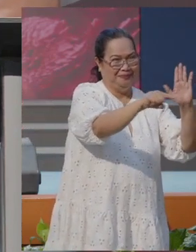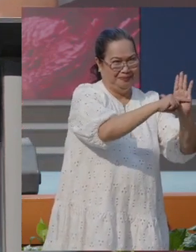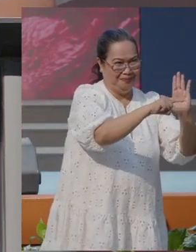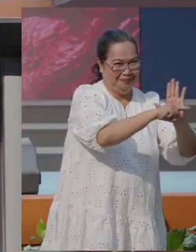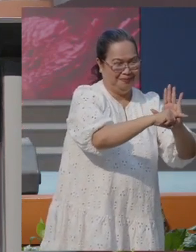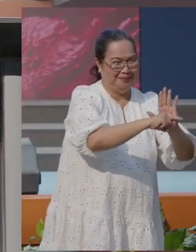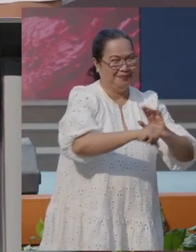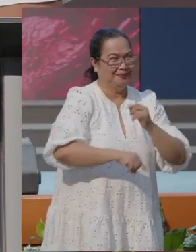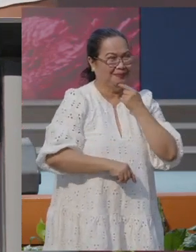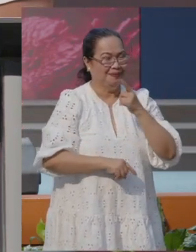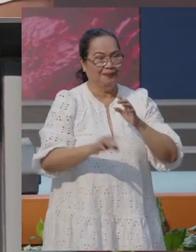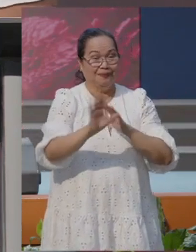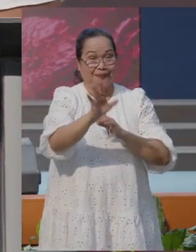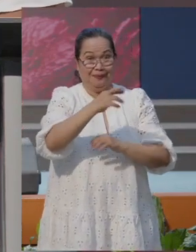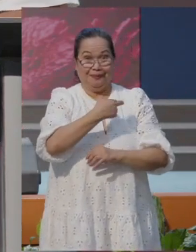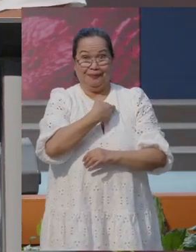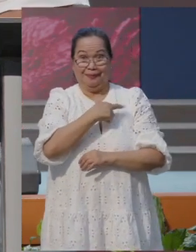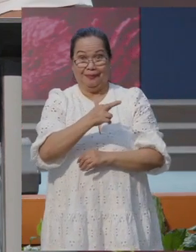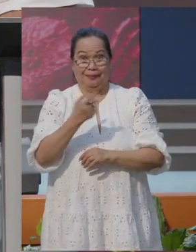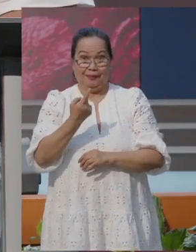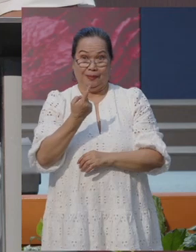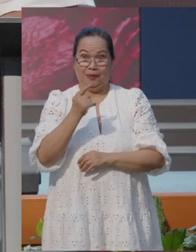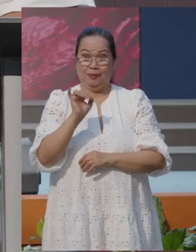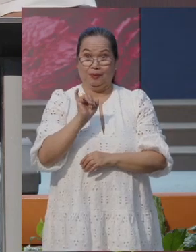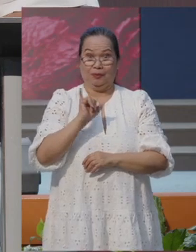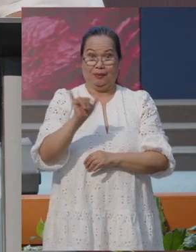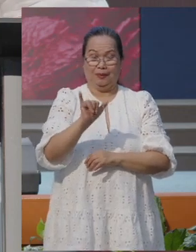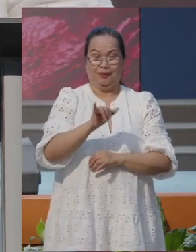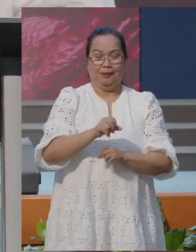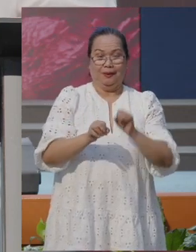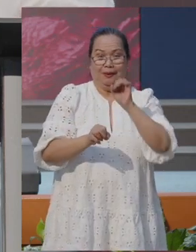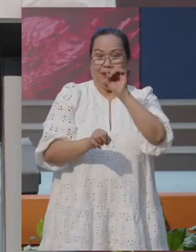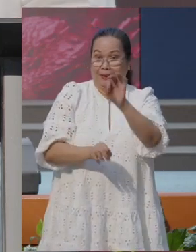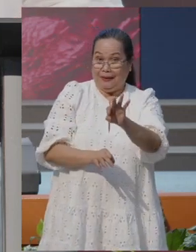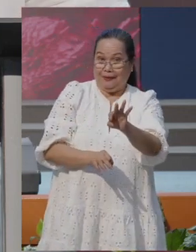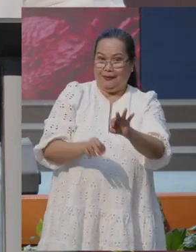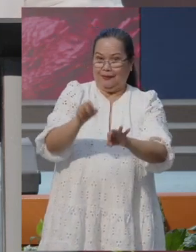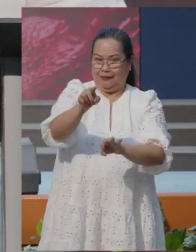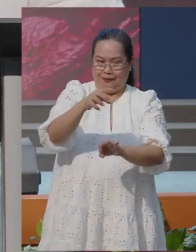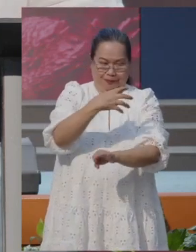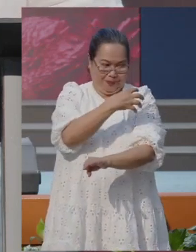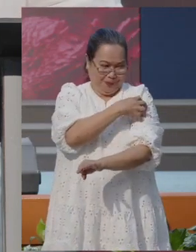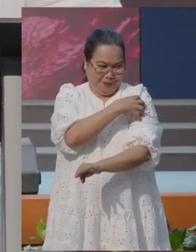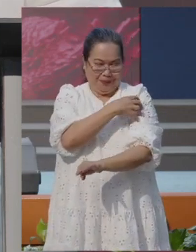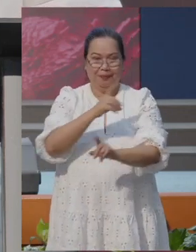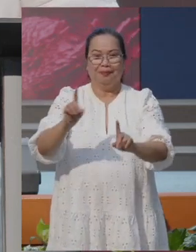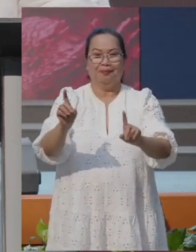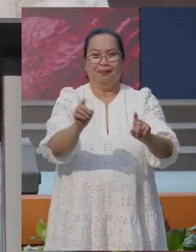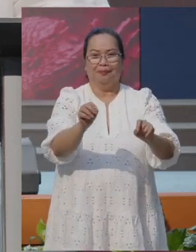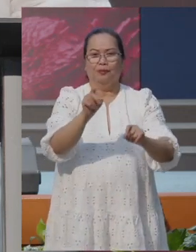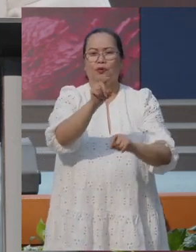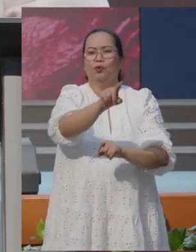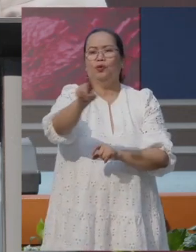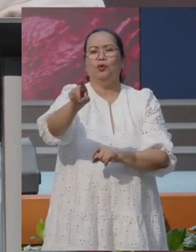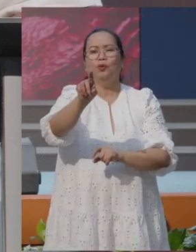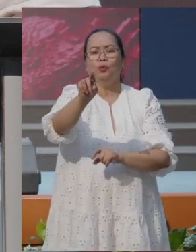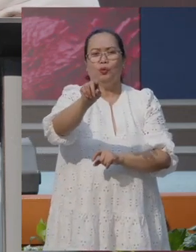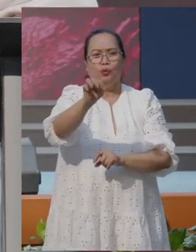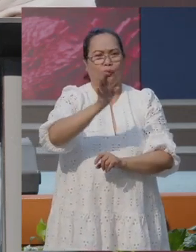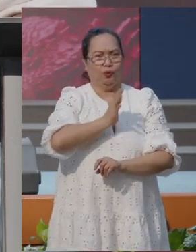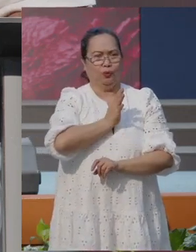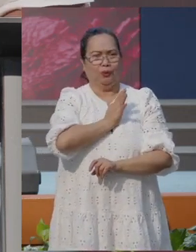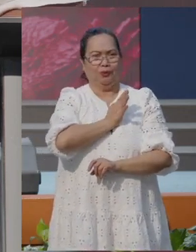Huwag kayong magre-react lang. Kung nasa power ninyo gawin, gumawa na kayo ng